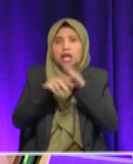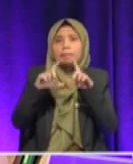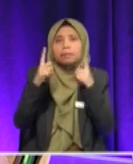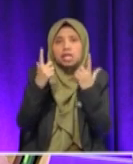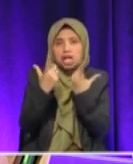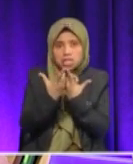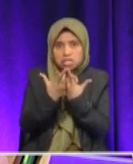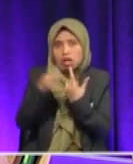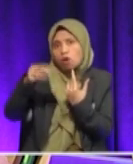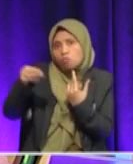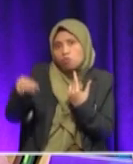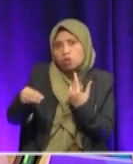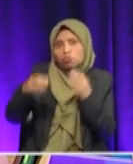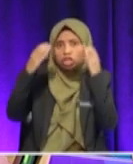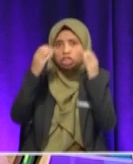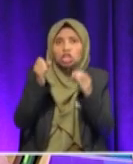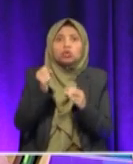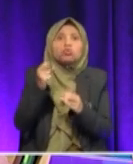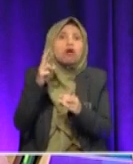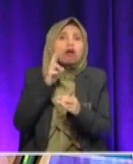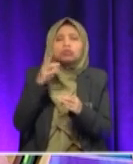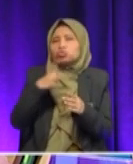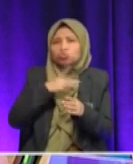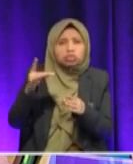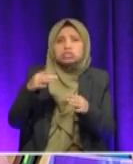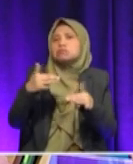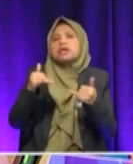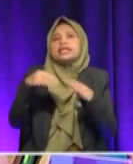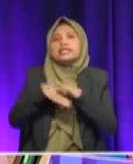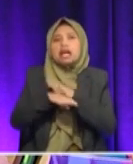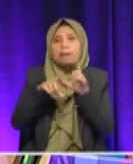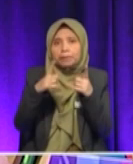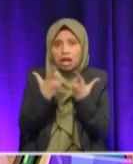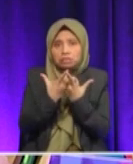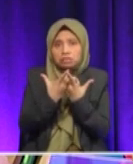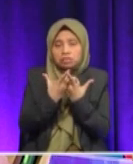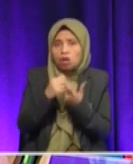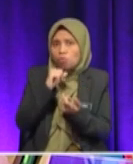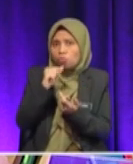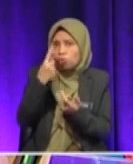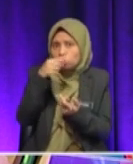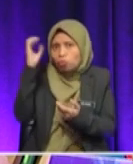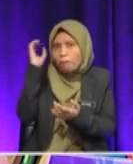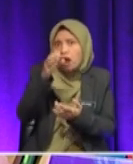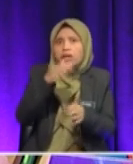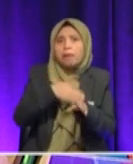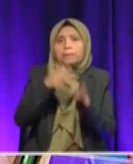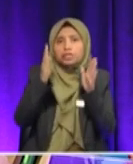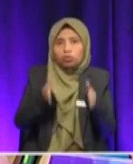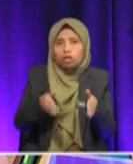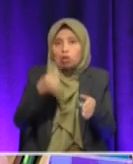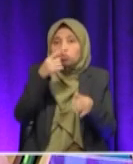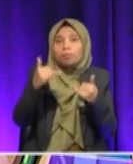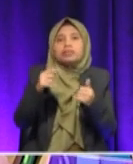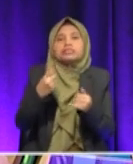murid saya besuk ke sangat mau apa main PD mikirke Itu kan untuk balik ke orangnya tadi kita main saja Jadi